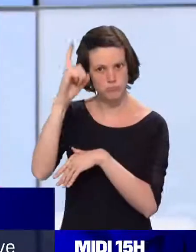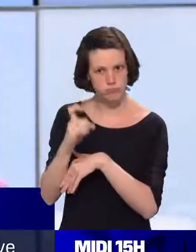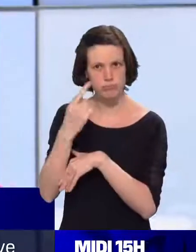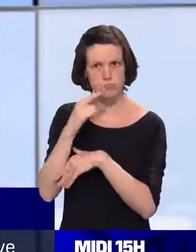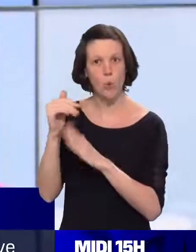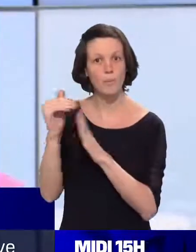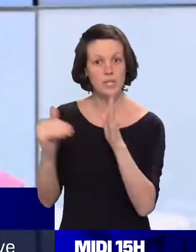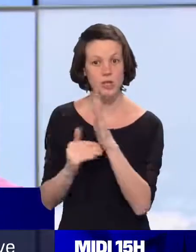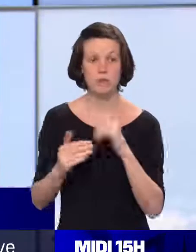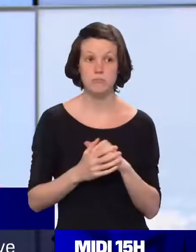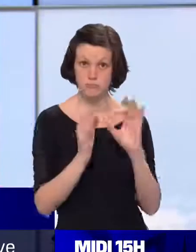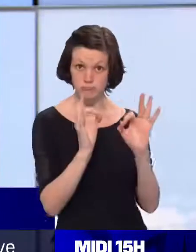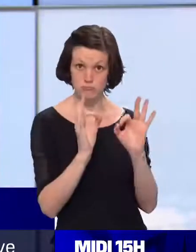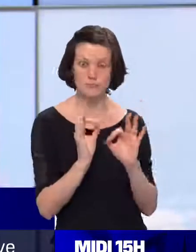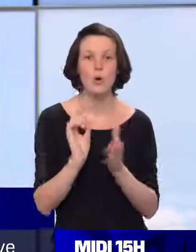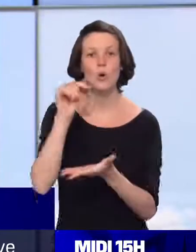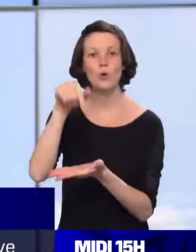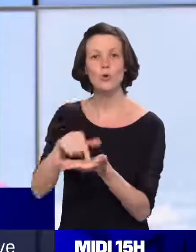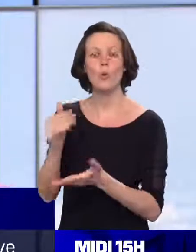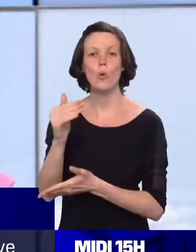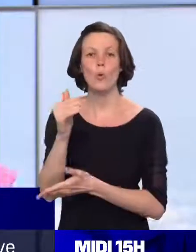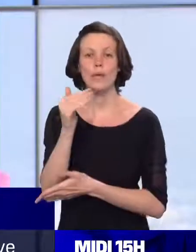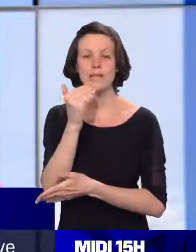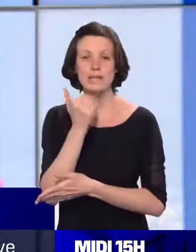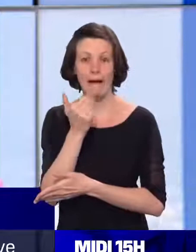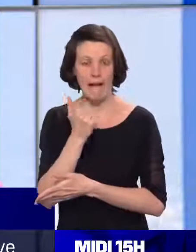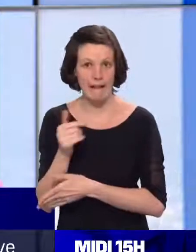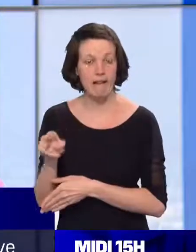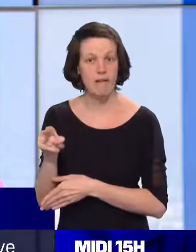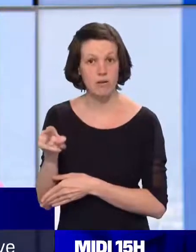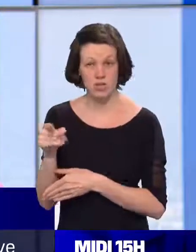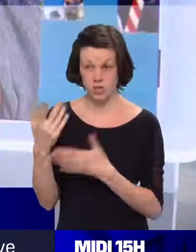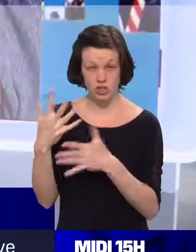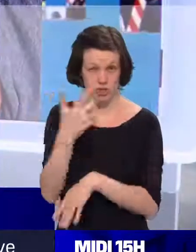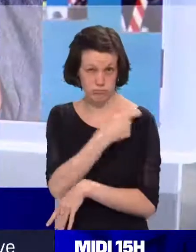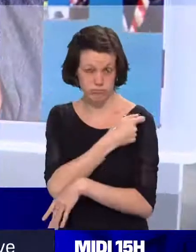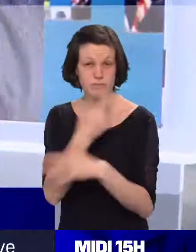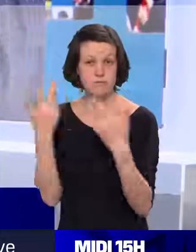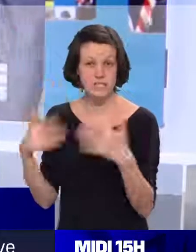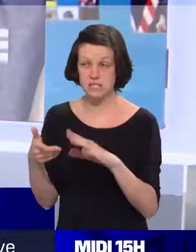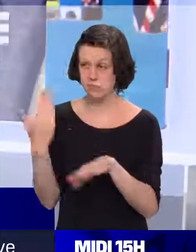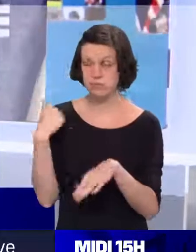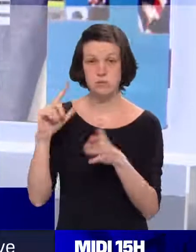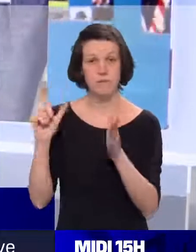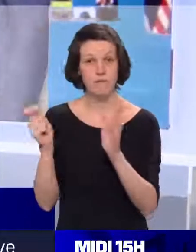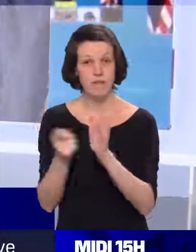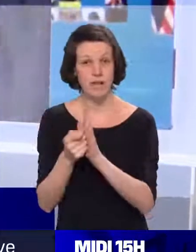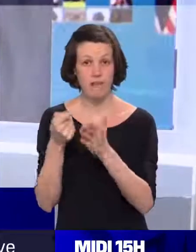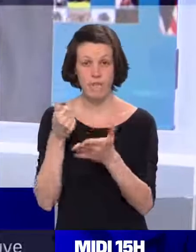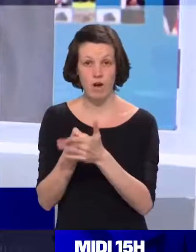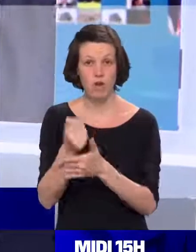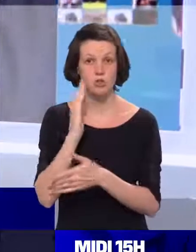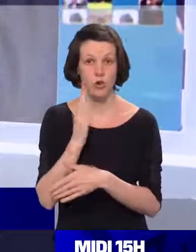Israël qui, dans le cadre de sa campagne de vaccination XXL, a déjà vacciné depuis fin janvier ses 16-18 ans et